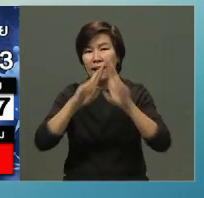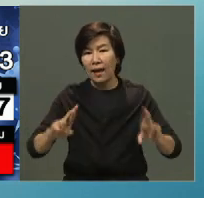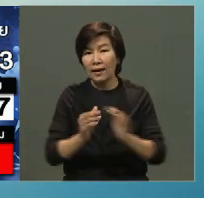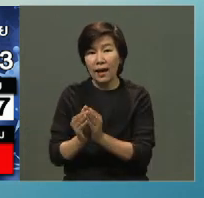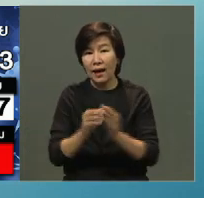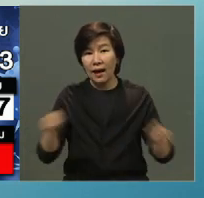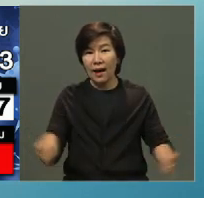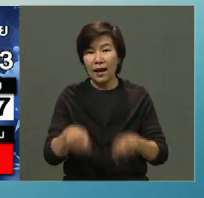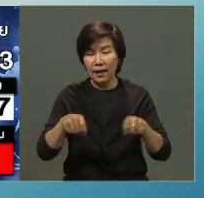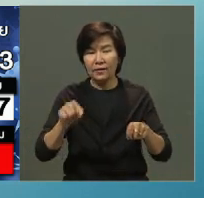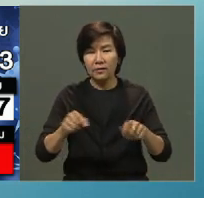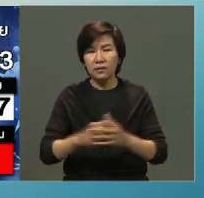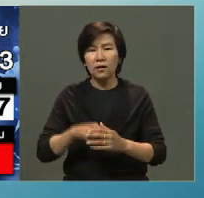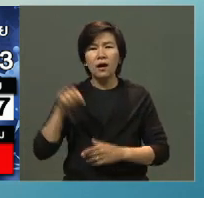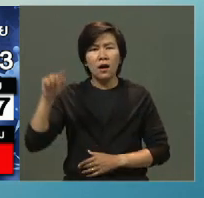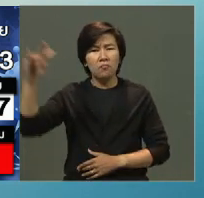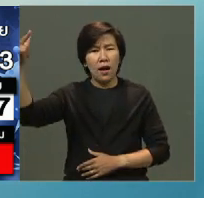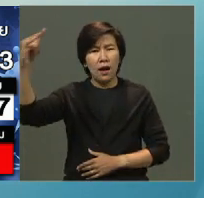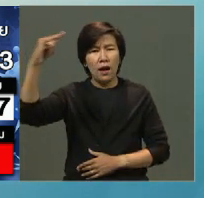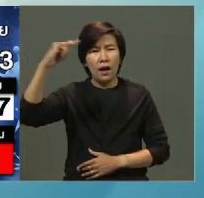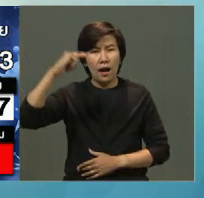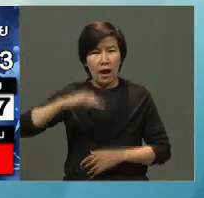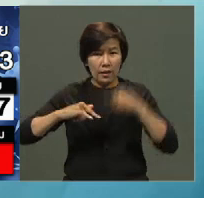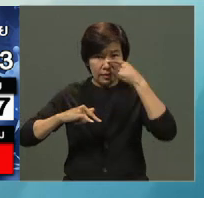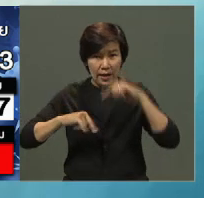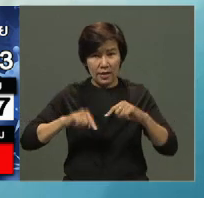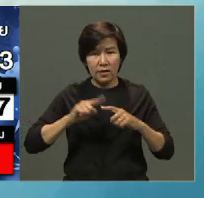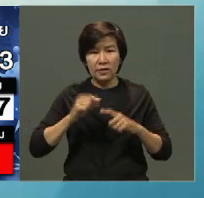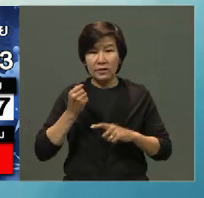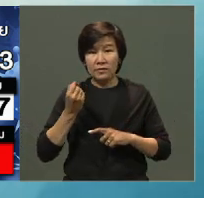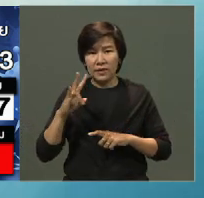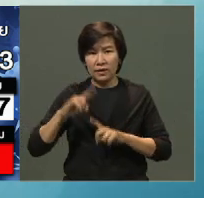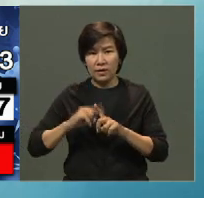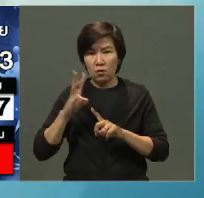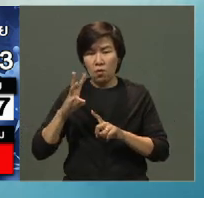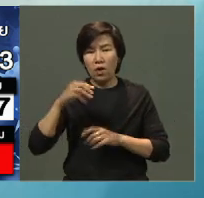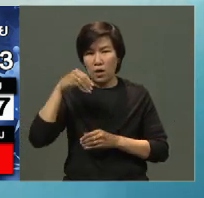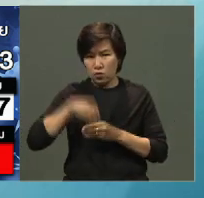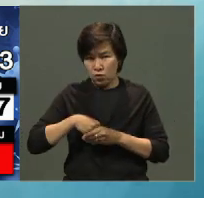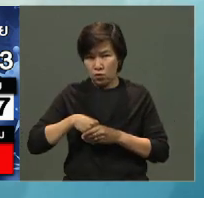ปีอาชีพพนักงานร้านอาหารเดินทางมาถึงเมืองไทยวันที่17มิถุนายนแล้วก็เข้าพัก state